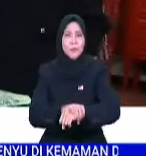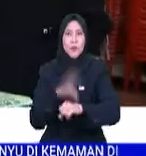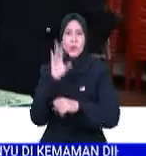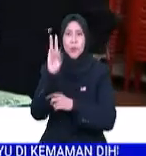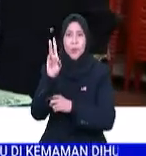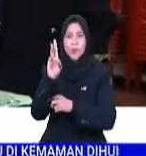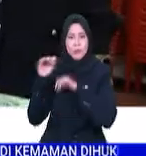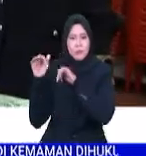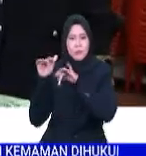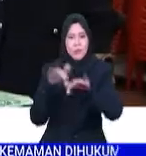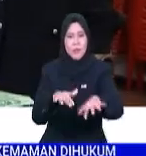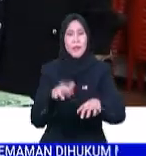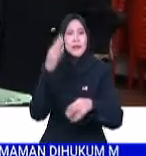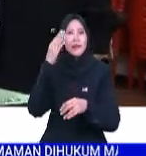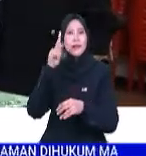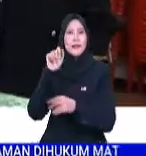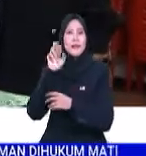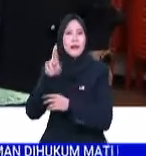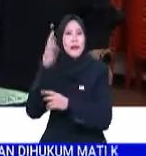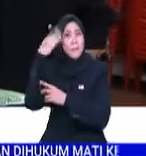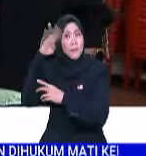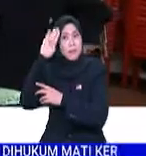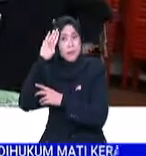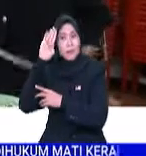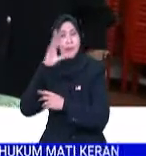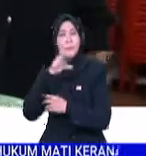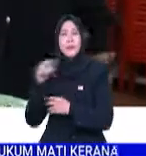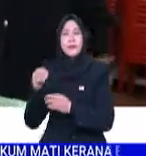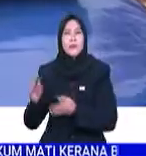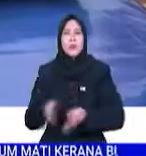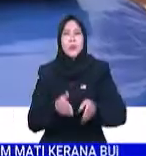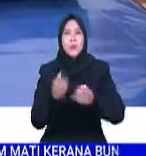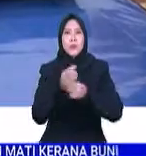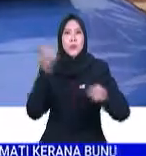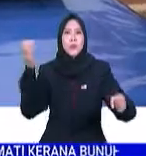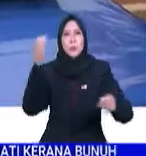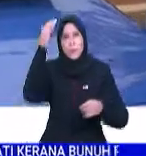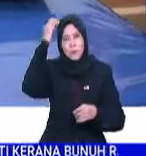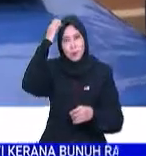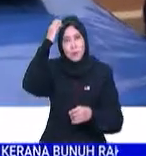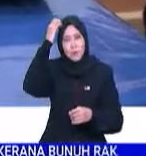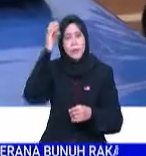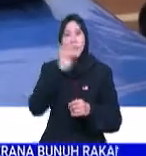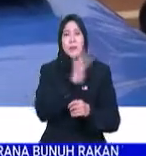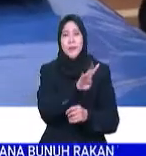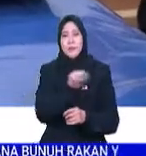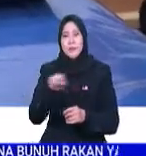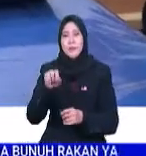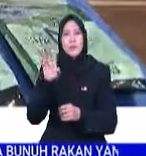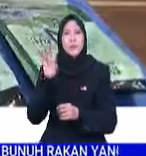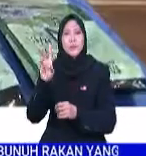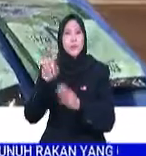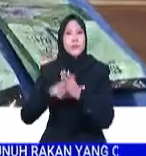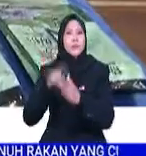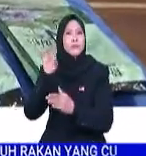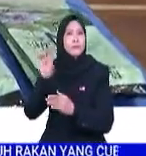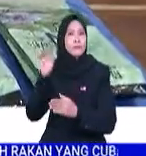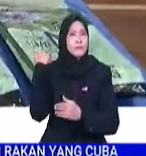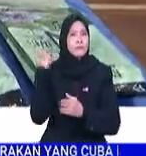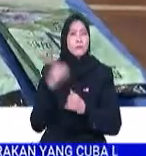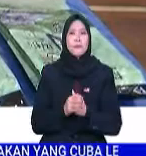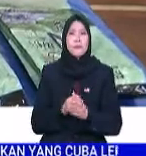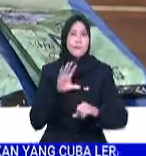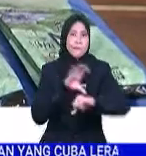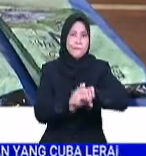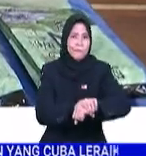serbuan berasingan di Kangar dan Padang Besar Perlis serta Sungai Buloh, Selangor pada 4 hingga 7 Ogos lalu.